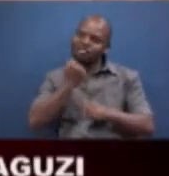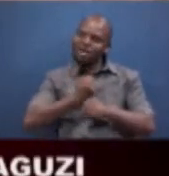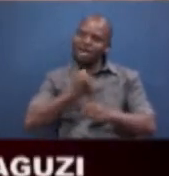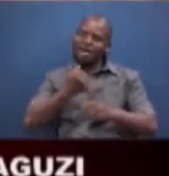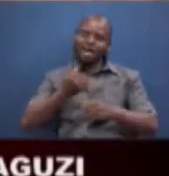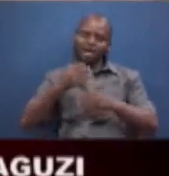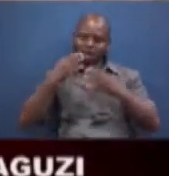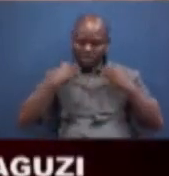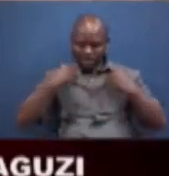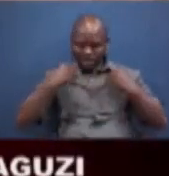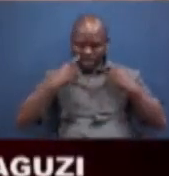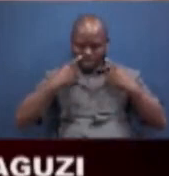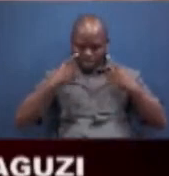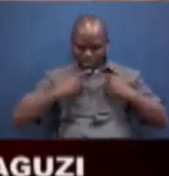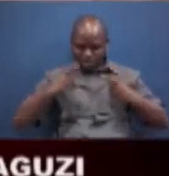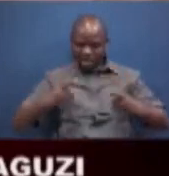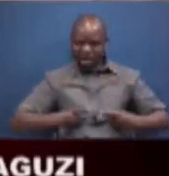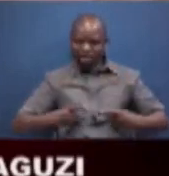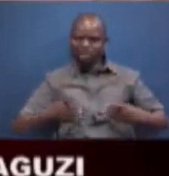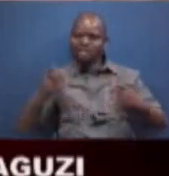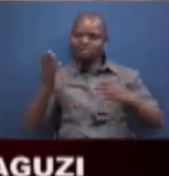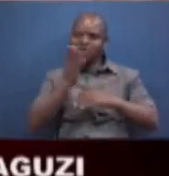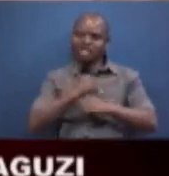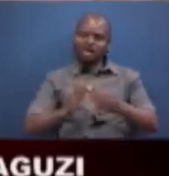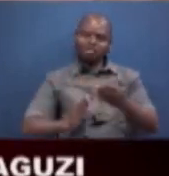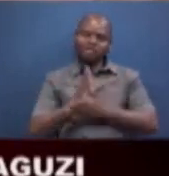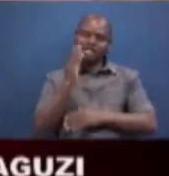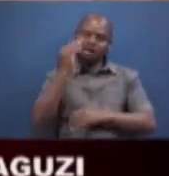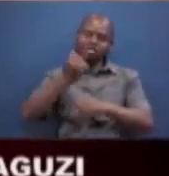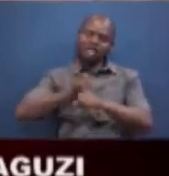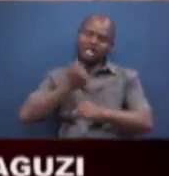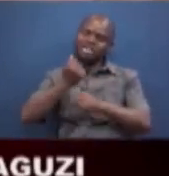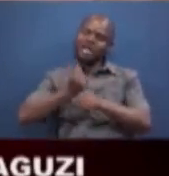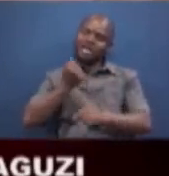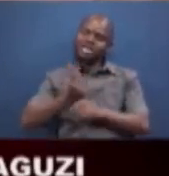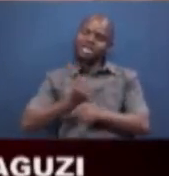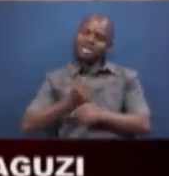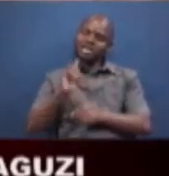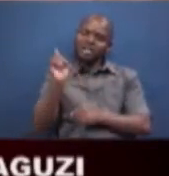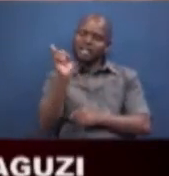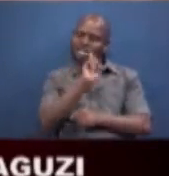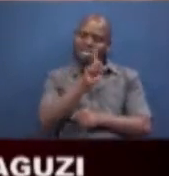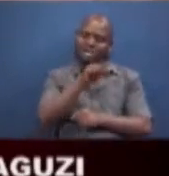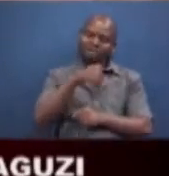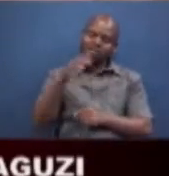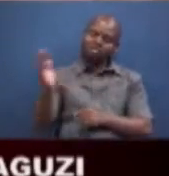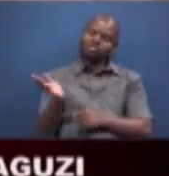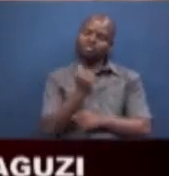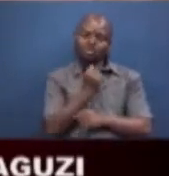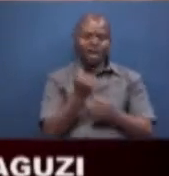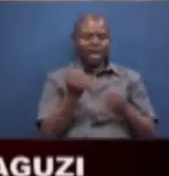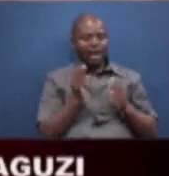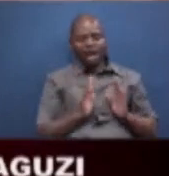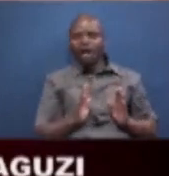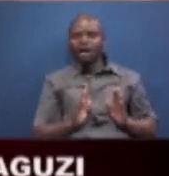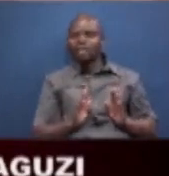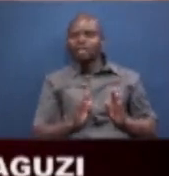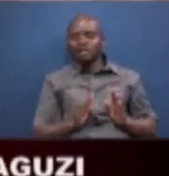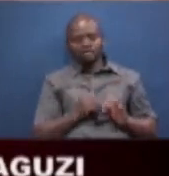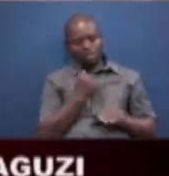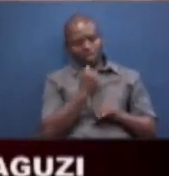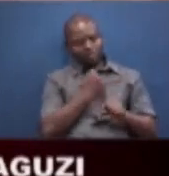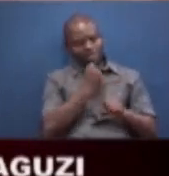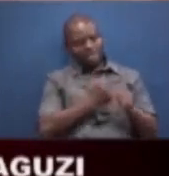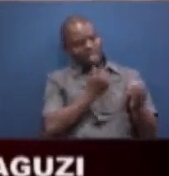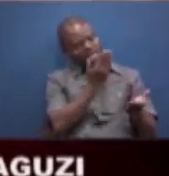na madiwani hawa tutazipata kupitia utekelezaji, na sisi hatutachukua tu hivi hivi.